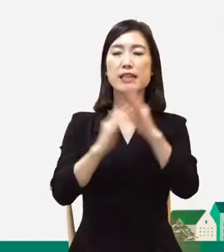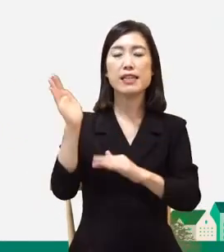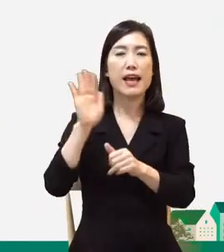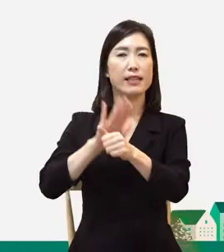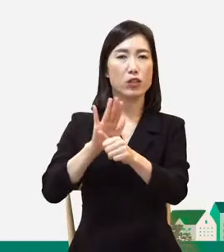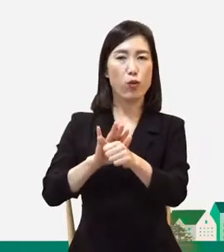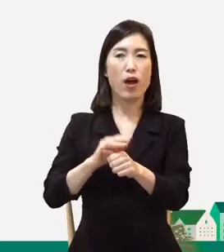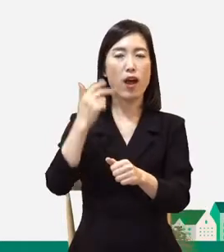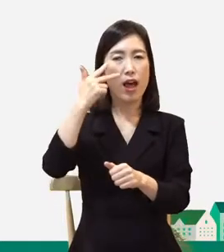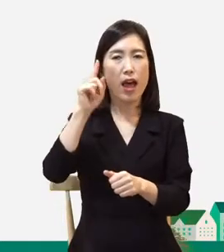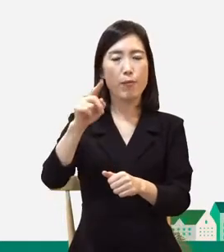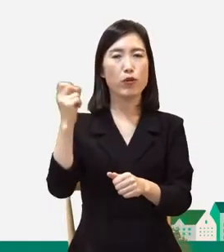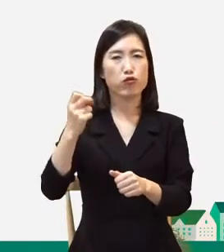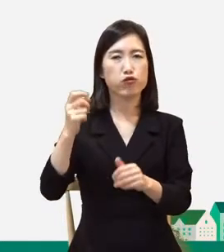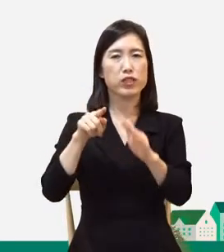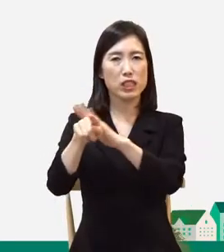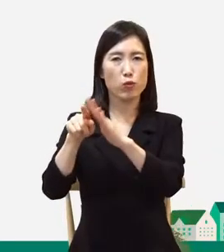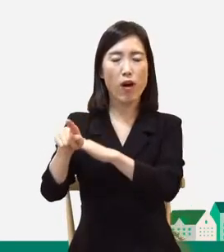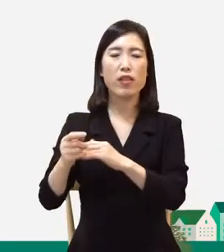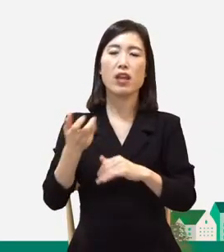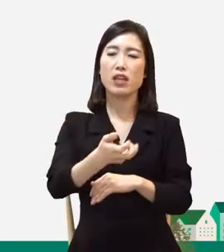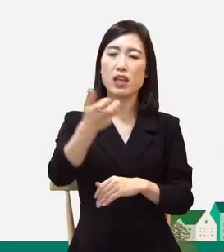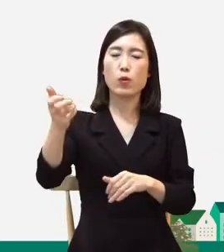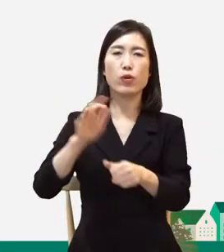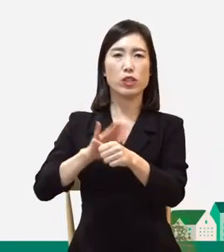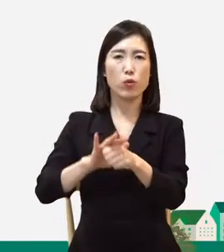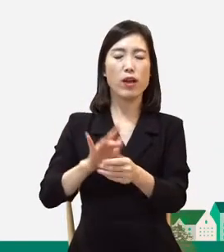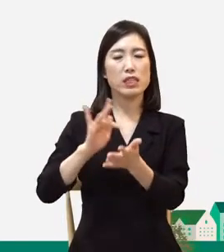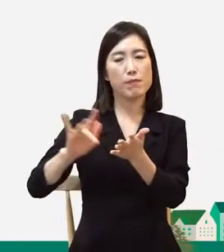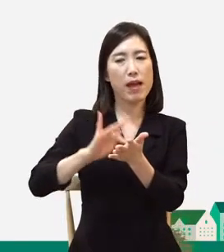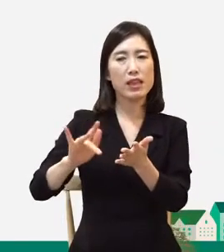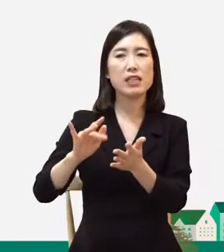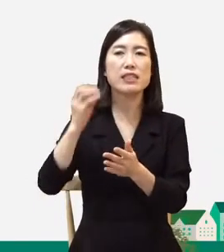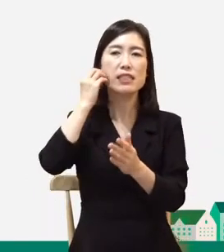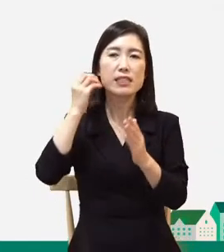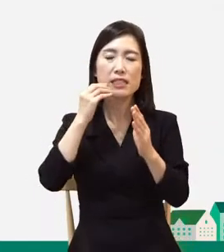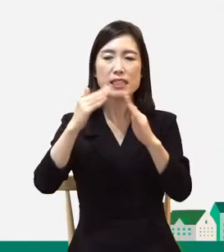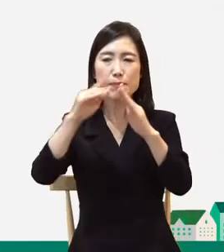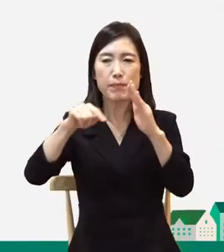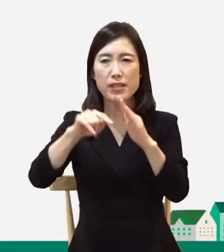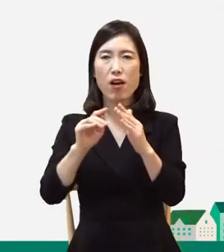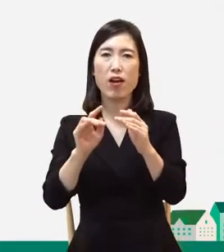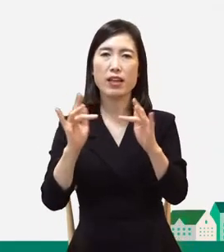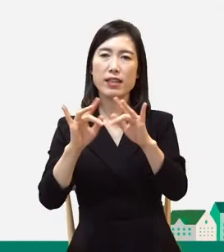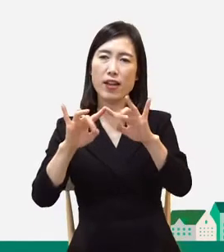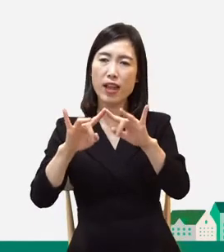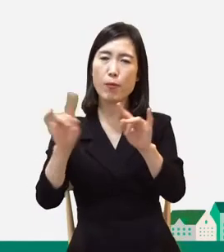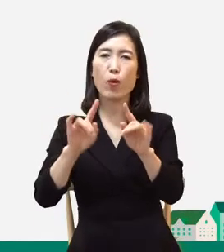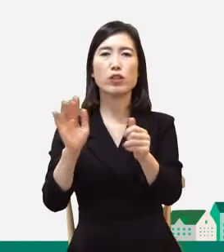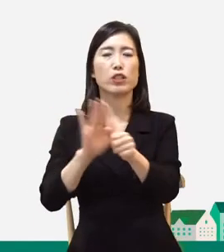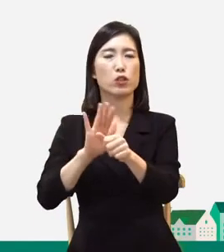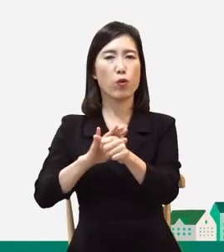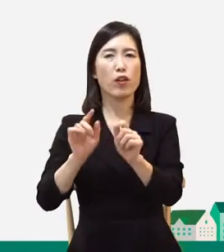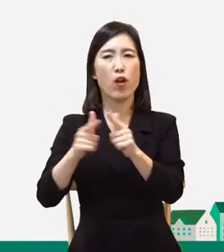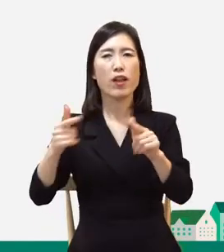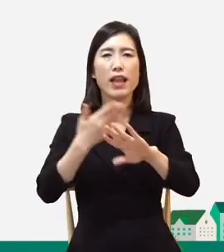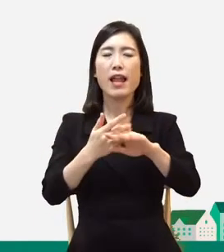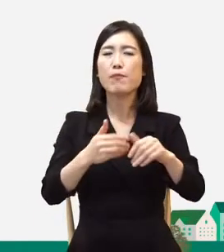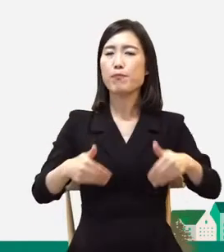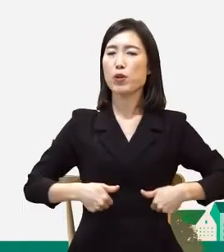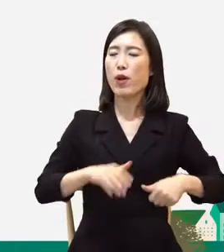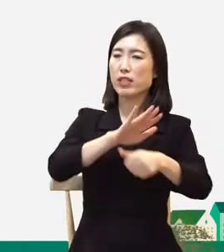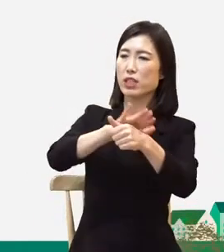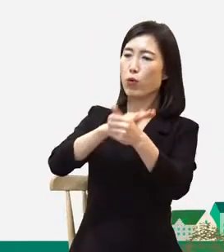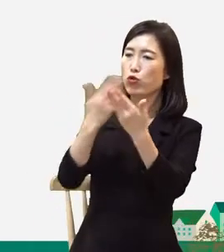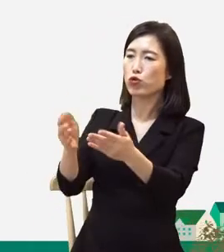방문, 의료 건강 지원, 그다음에 이동 지원, 스마트 홈케어, 상담 및 정서 지원, 취업 상담, 낙탈동 연계, 지역사회